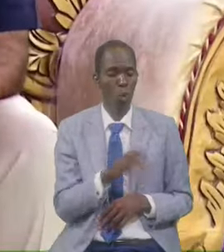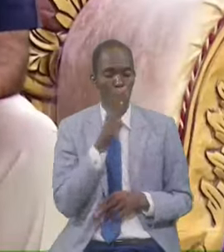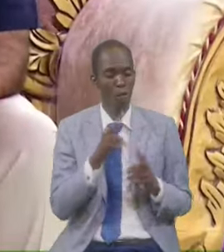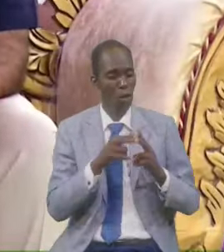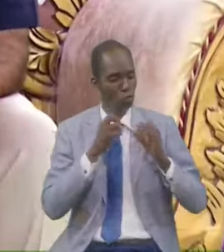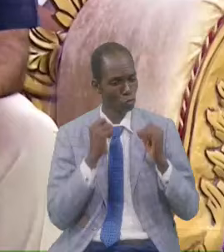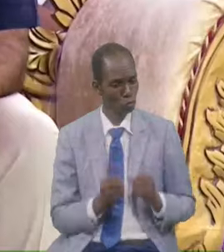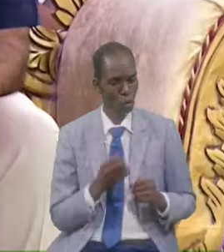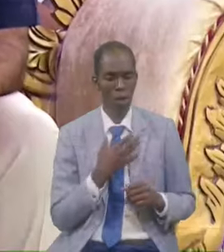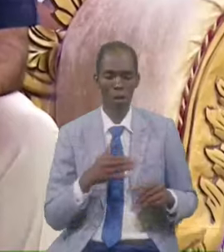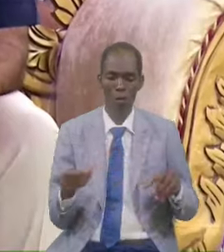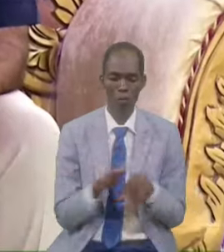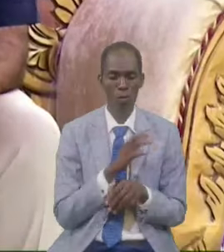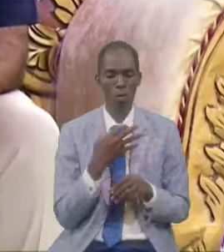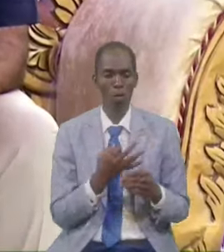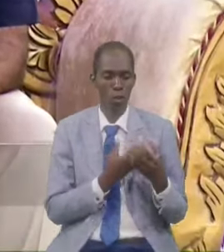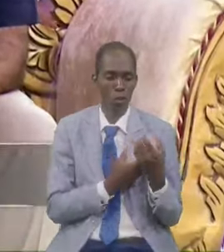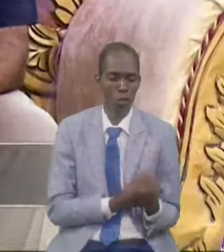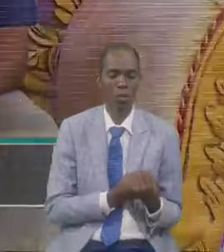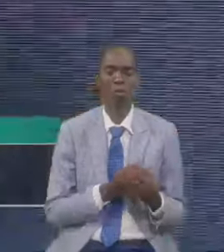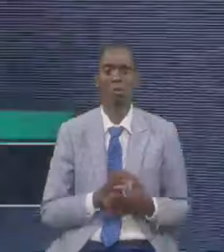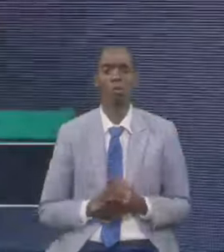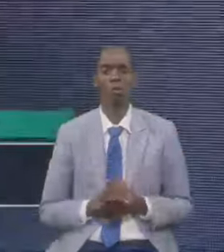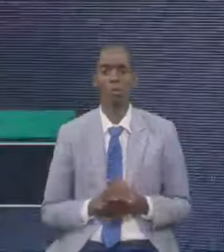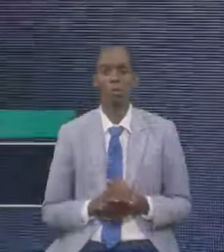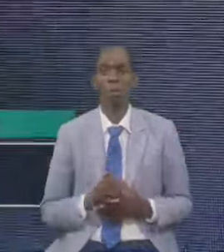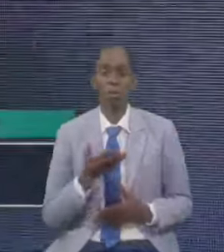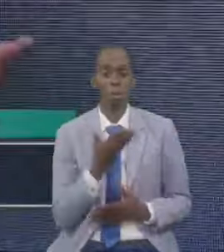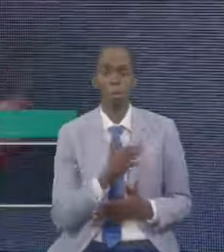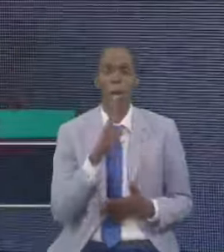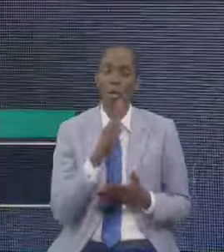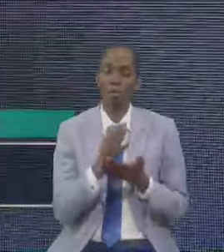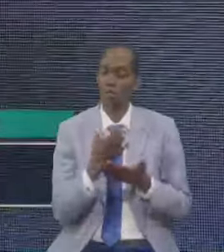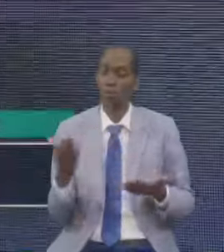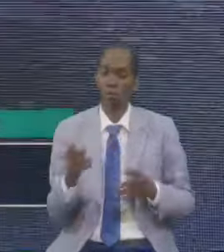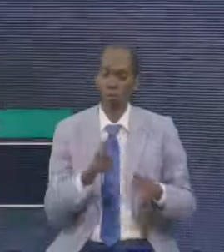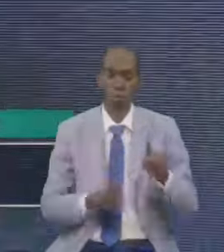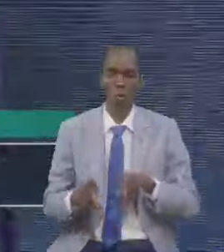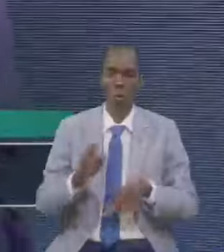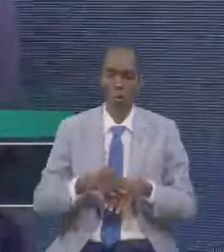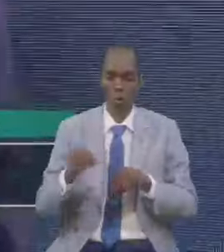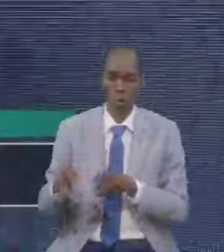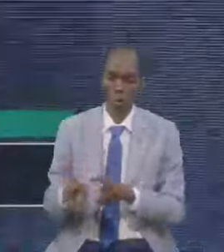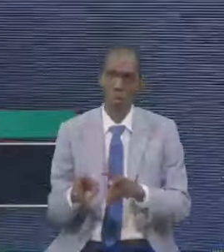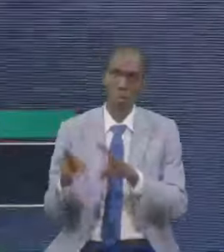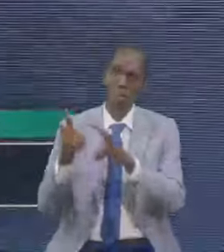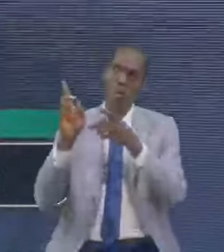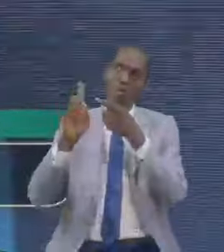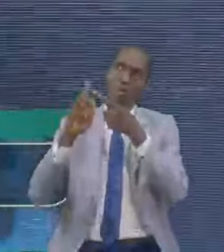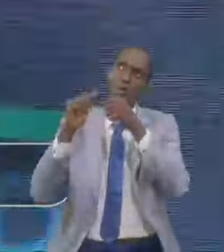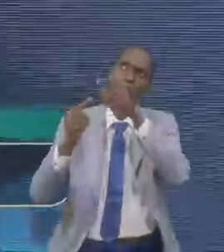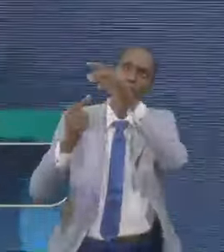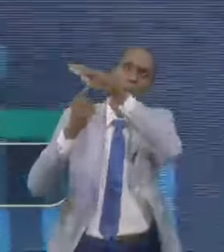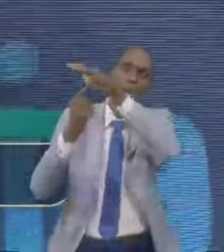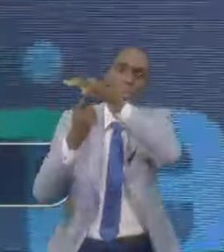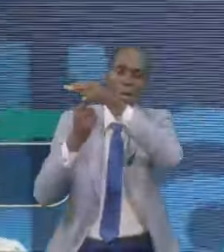చాలా బలమైన ధైర్యం ఇచ్చే మాటలు చెప్తున్నారు. There are people on the way of the hero. ఈ యొక్క హీరో మార్గంలో ఉన్న ప్రజలు they